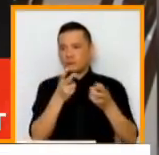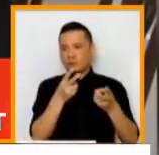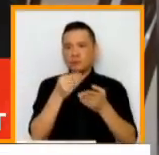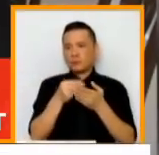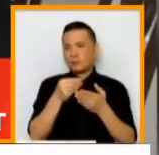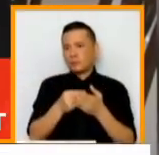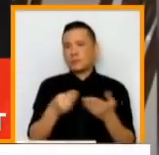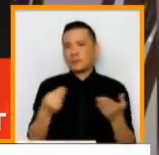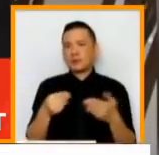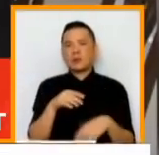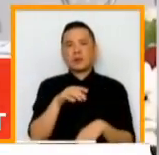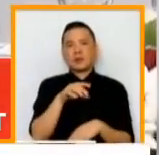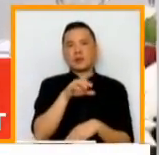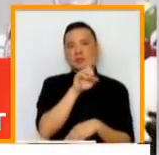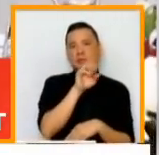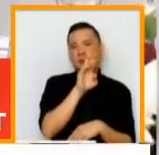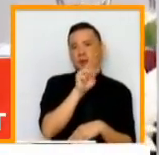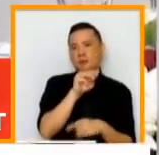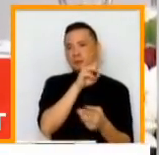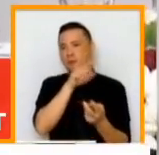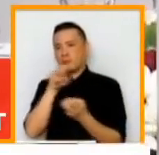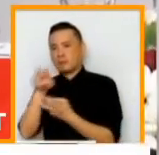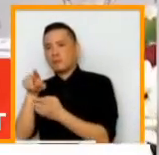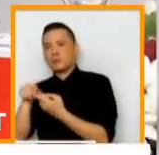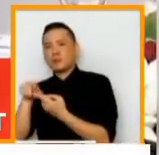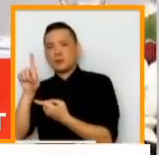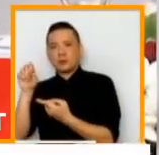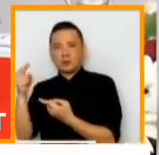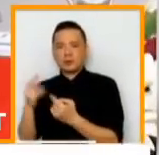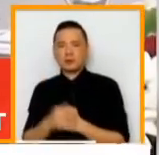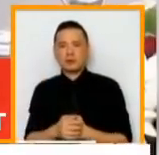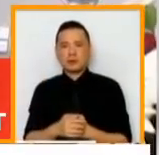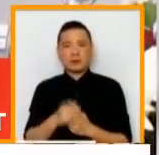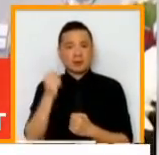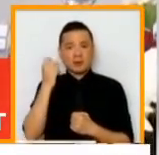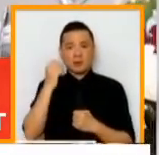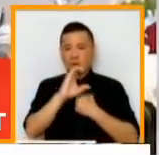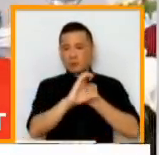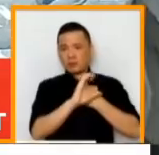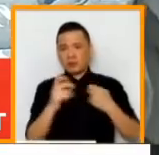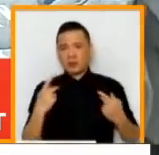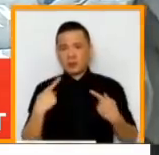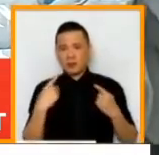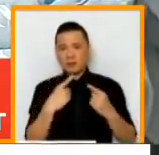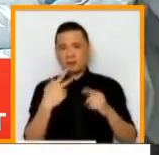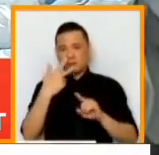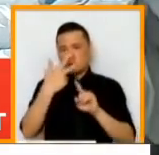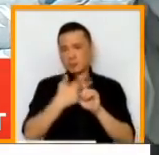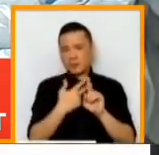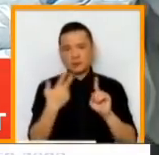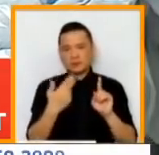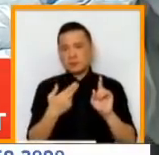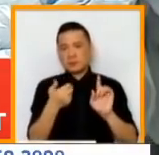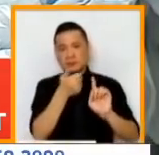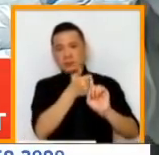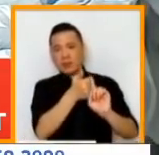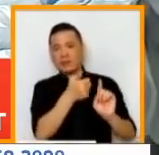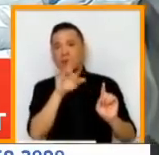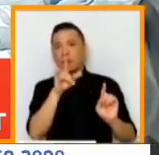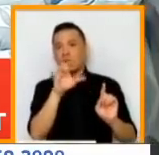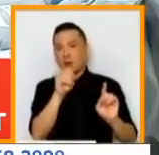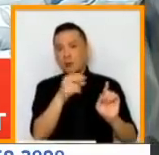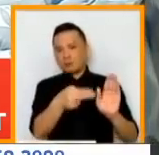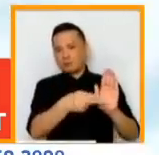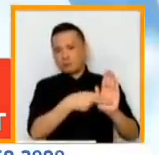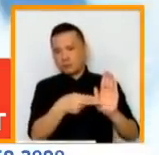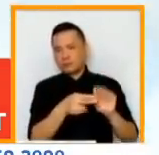piso nito ang nakuha ng Pharmally sa 8 kontratang pinirmahan sa loob lamang ng 3 buwan. Pinakamalaki ang 3.8 bilyon pesos para